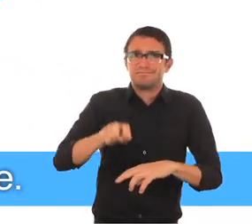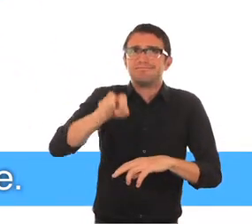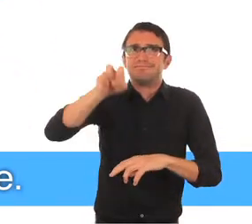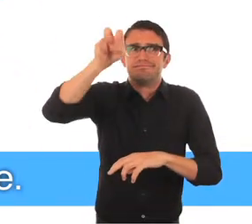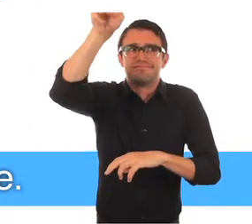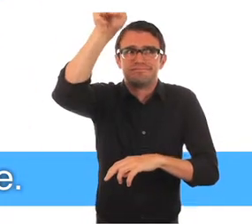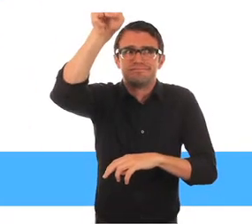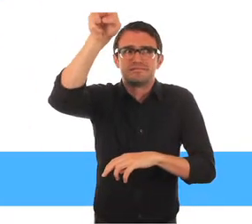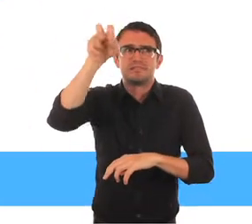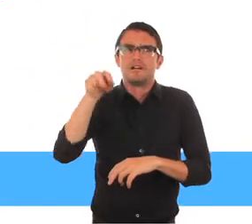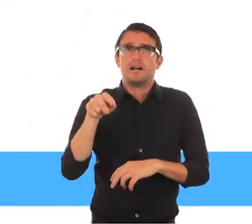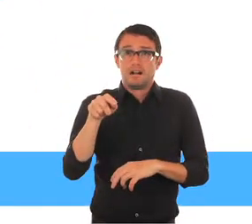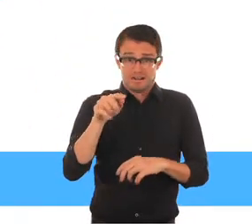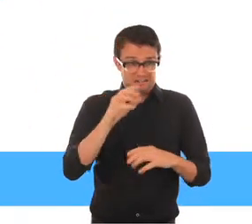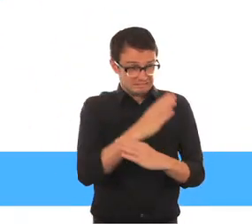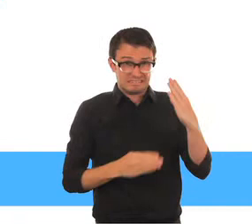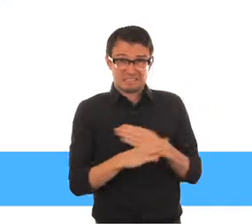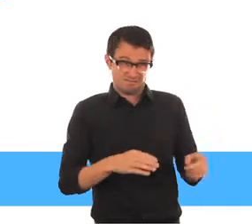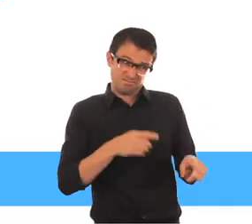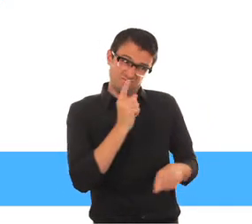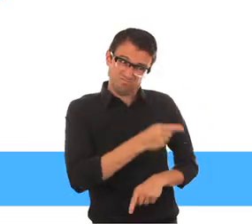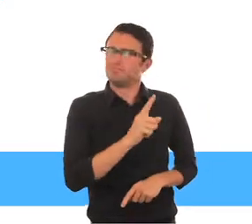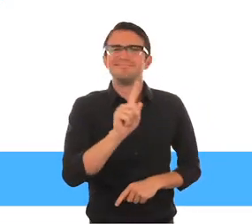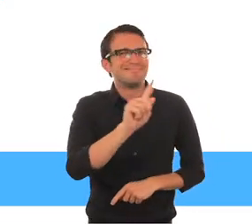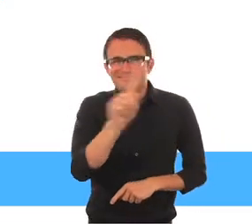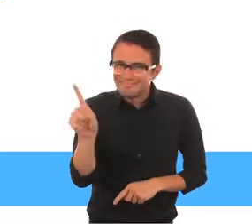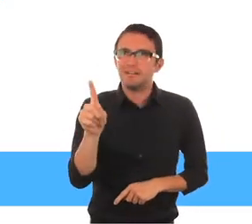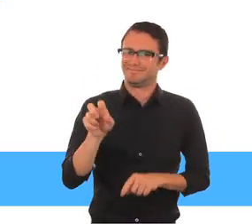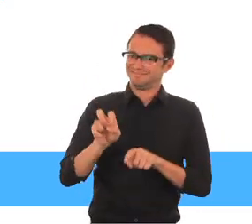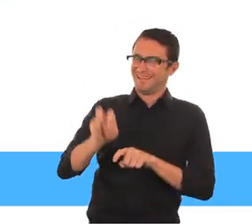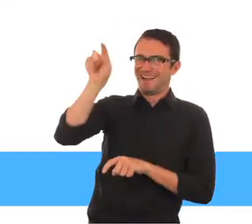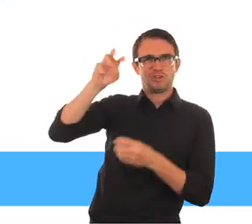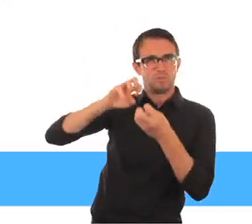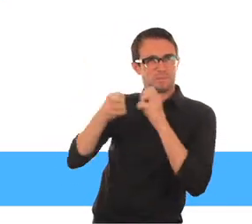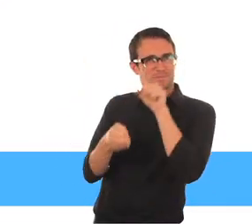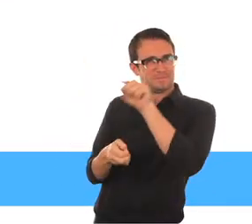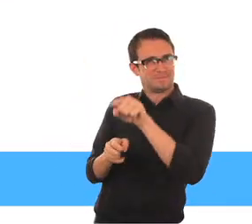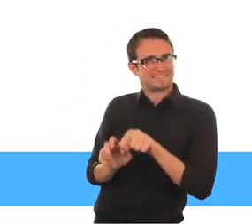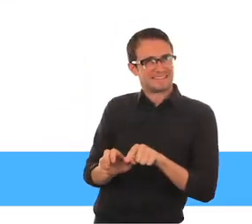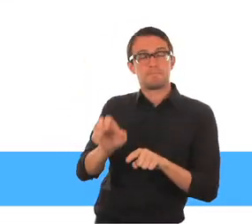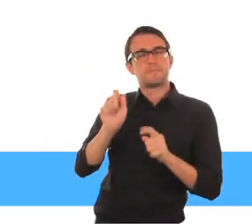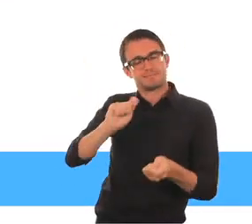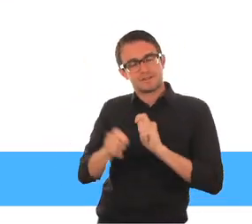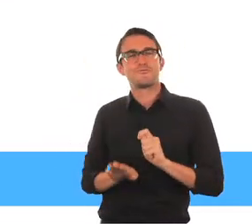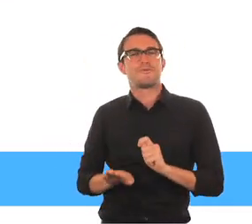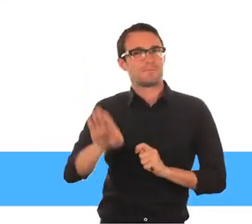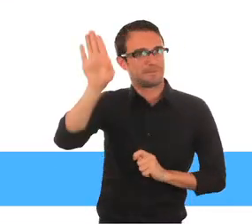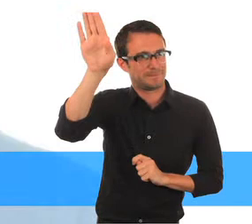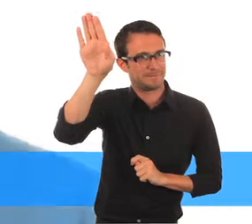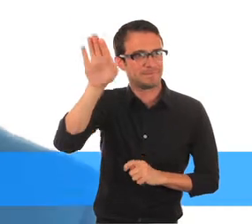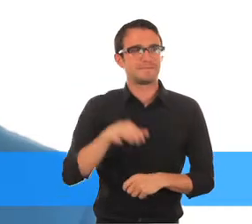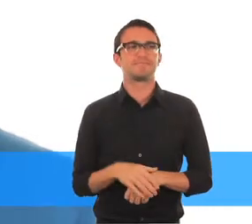pas parce qu'elle est handicapée. Film d'animation d'un homme marchant vers une urne. Des escaliers empêchent une personne en fauteuil roulant d'accéder à une